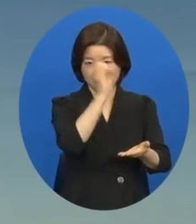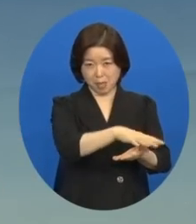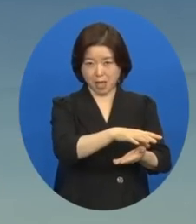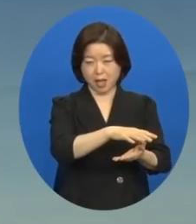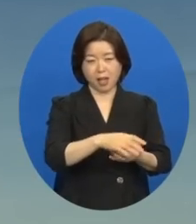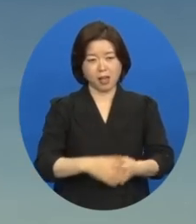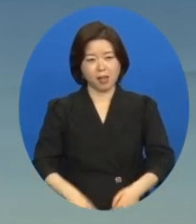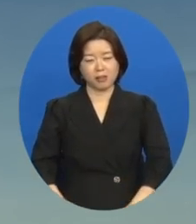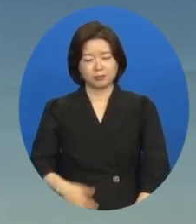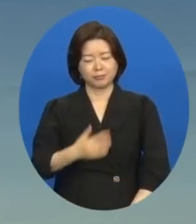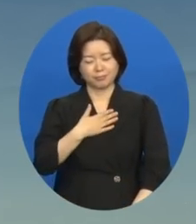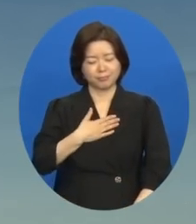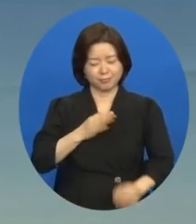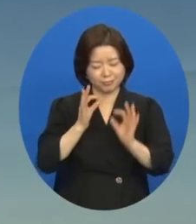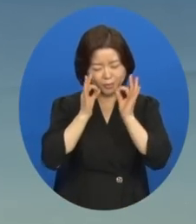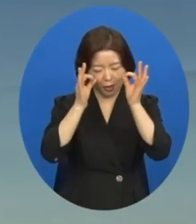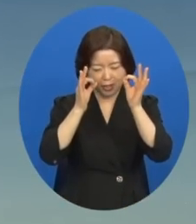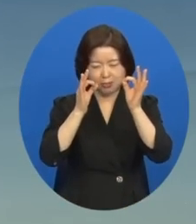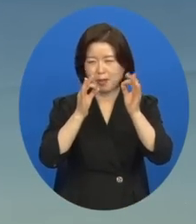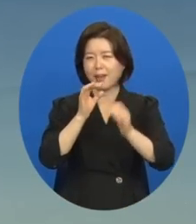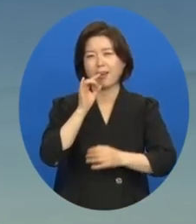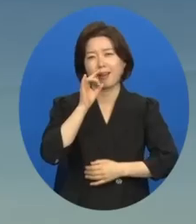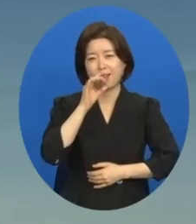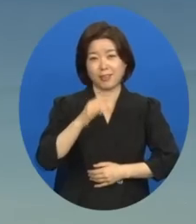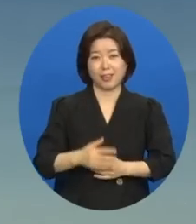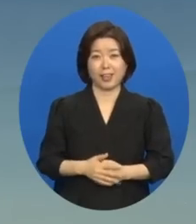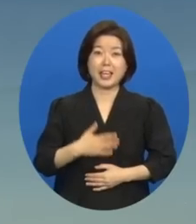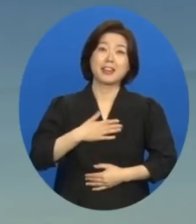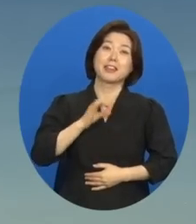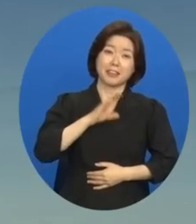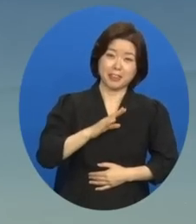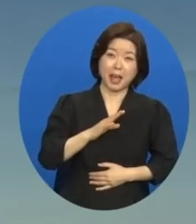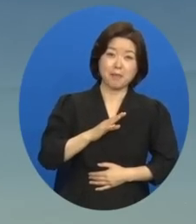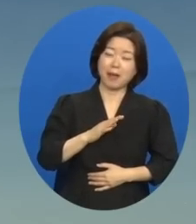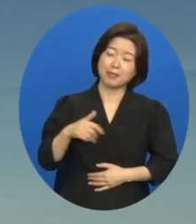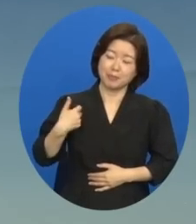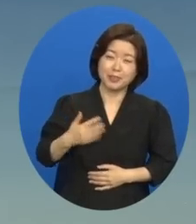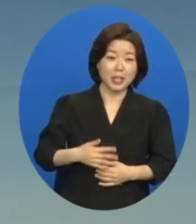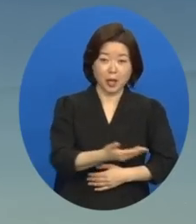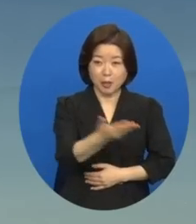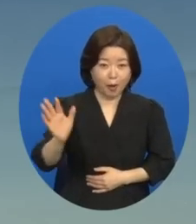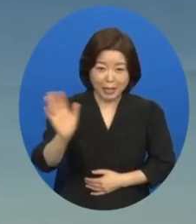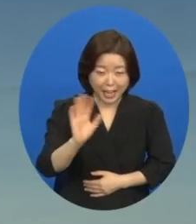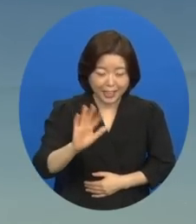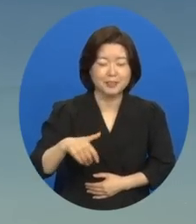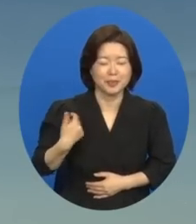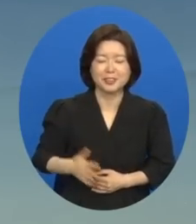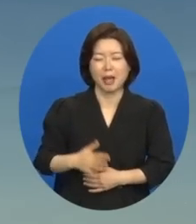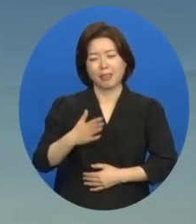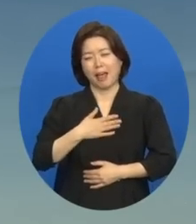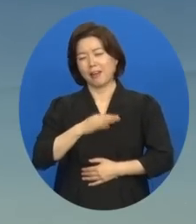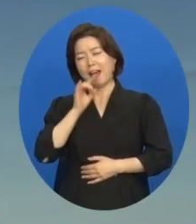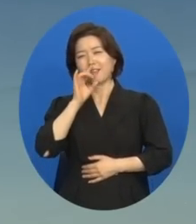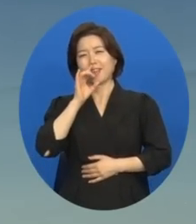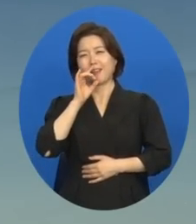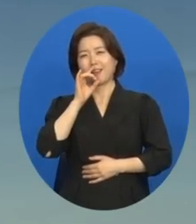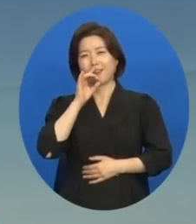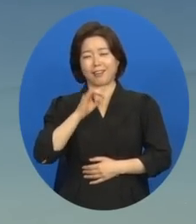잘 비워지지 않더라고요. 저만 그런지 모르겠는데 여기는 안 그러시겠지만 저는 잘 안